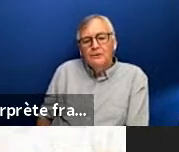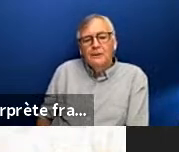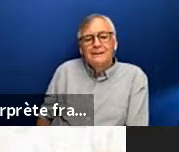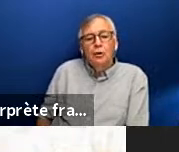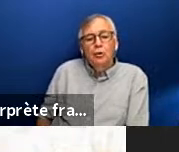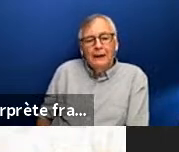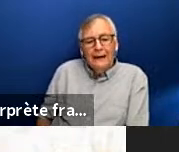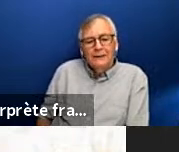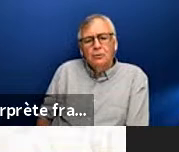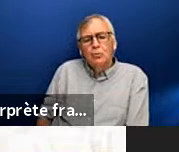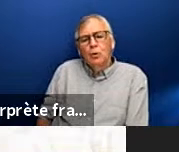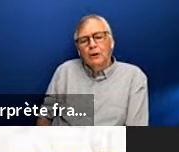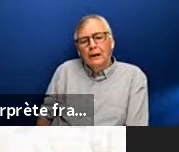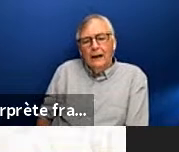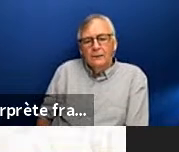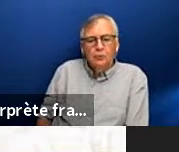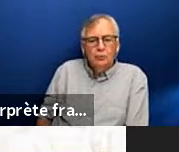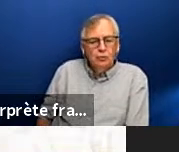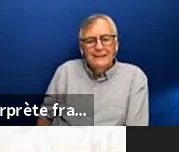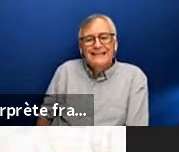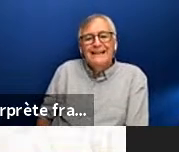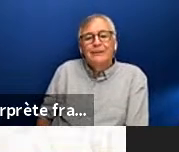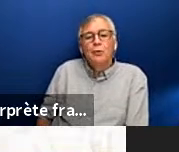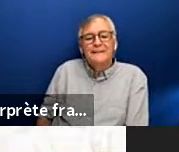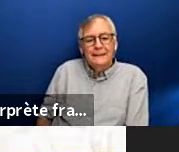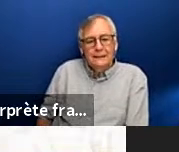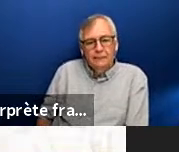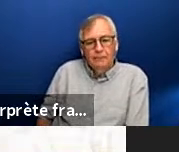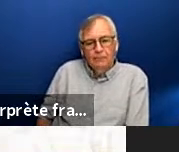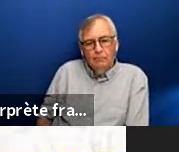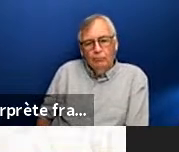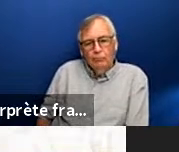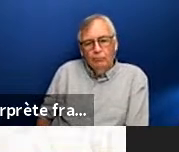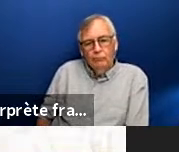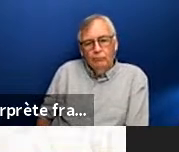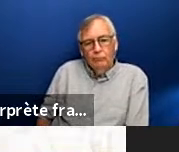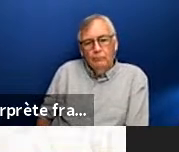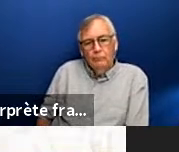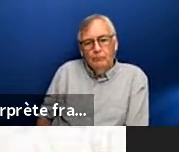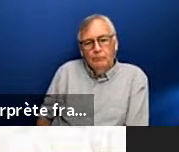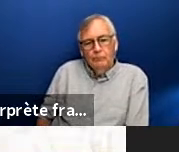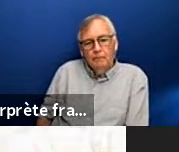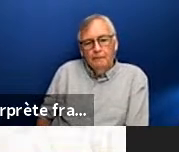l'école, on utilise une classe ou une classe. On utilise les deux signes.